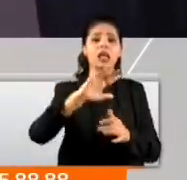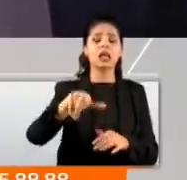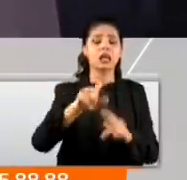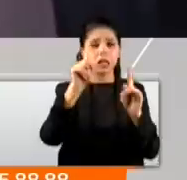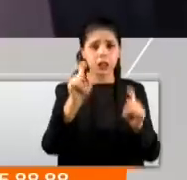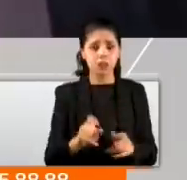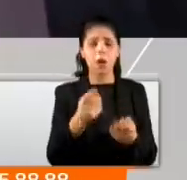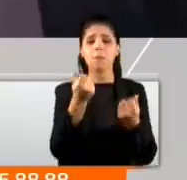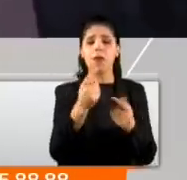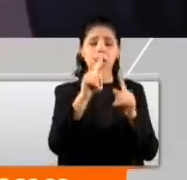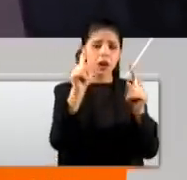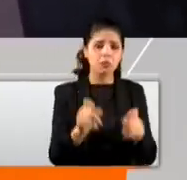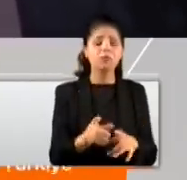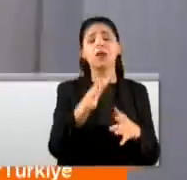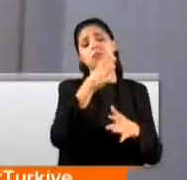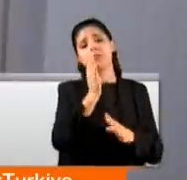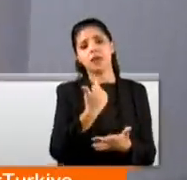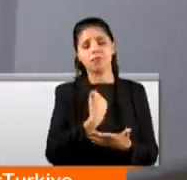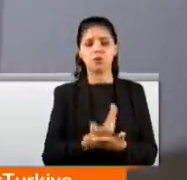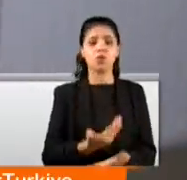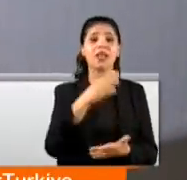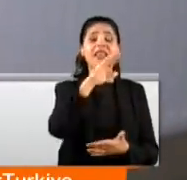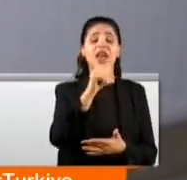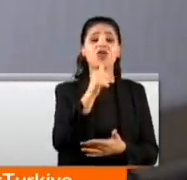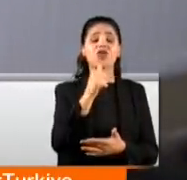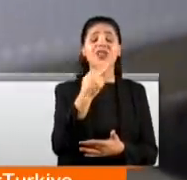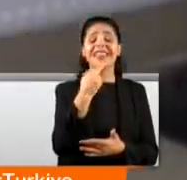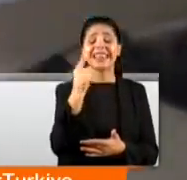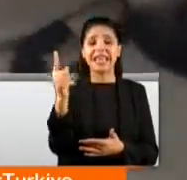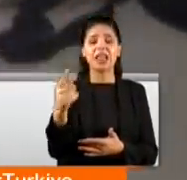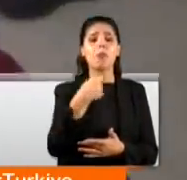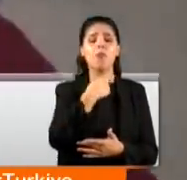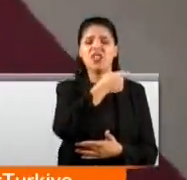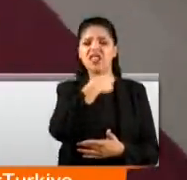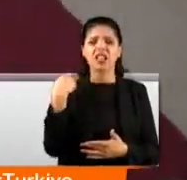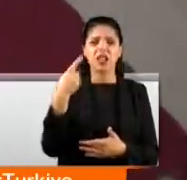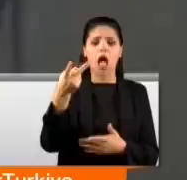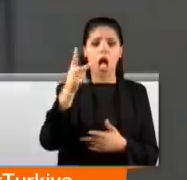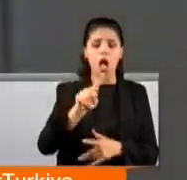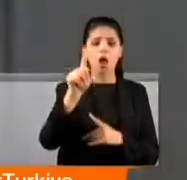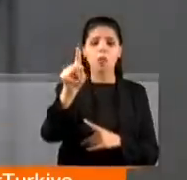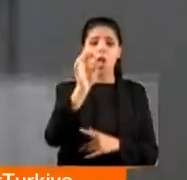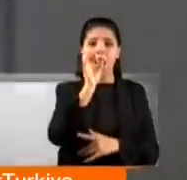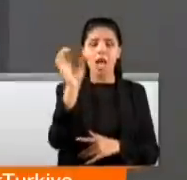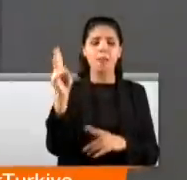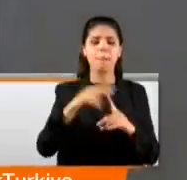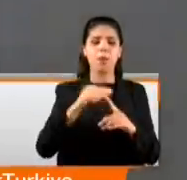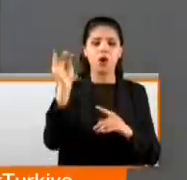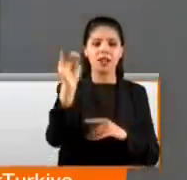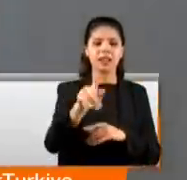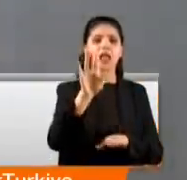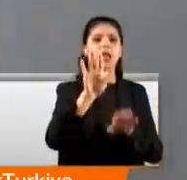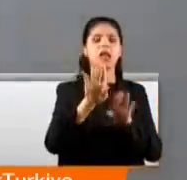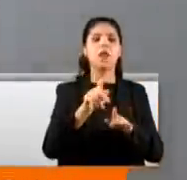mı, maddiyat mı orasında işte bilemiyoruz. Yaşlı kadın boğazı kesilerek öldürülmüştü. İhbar üzerine eve gelen polis kapıda